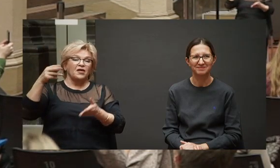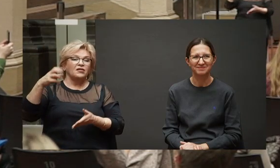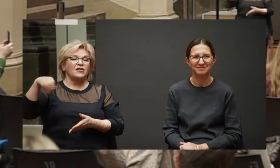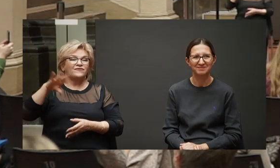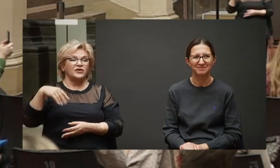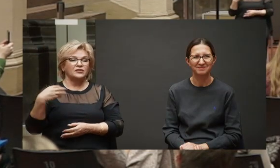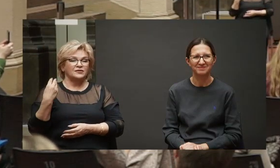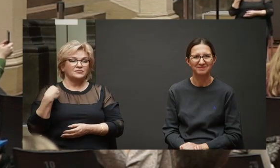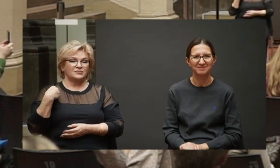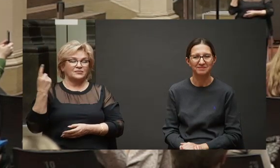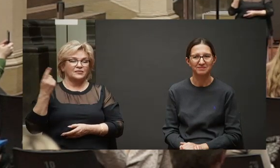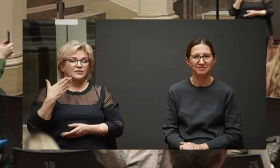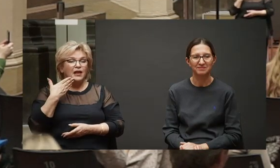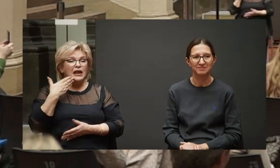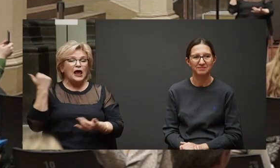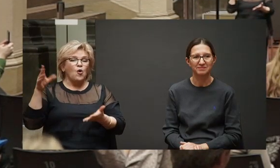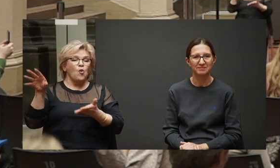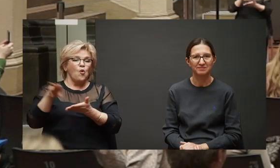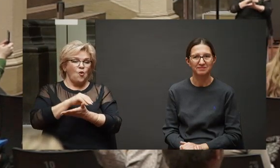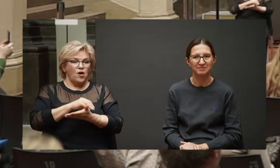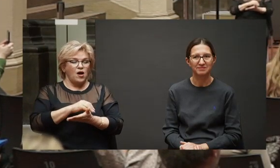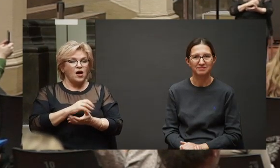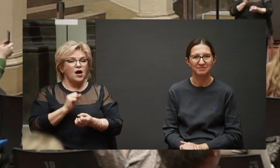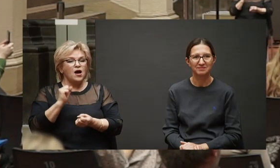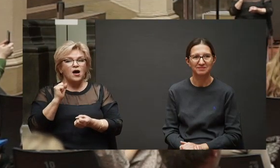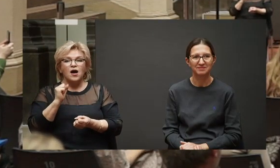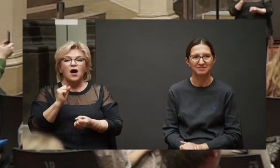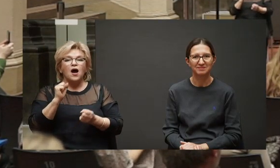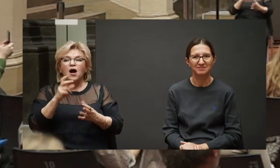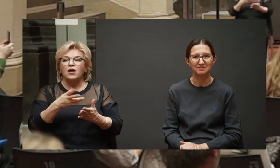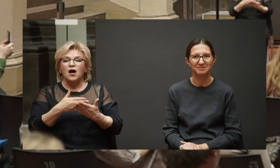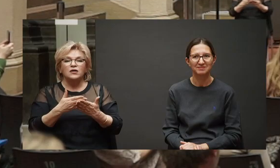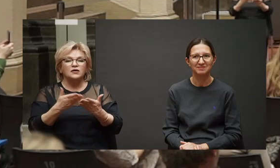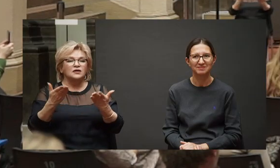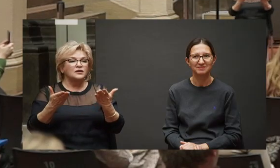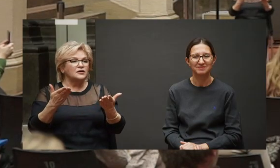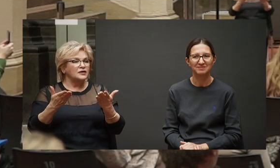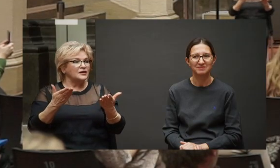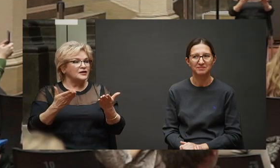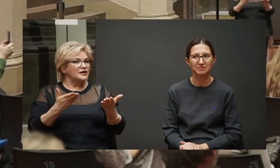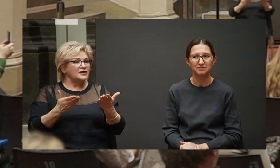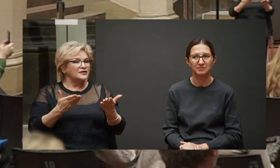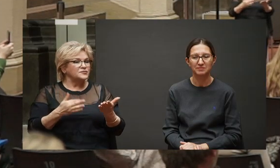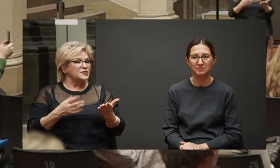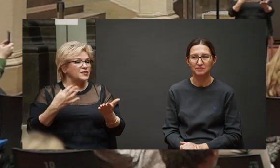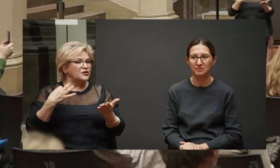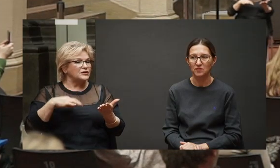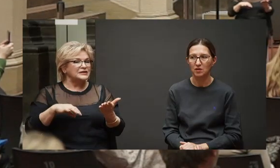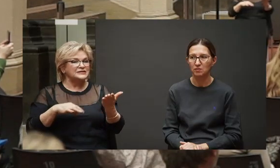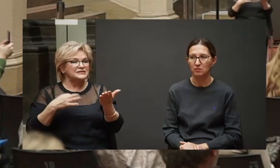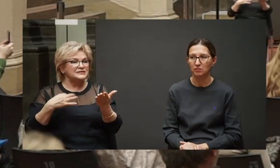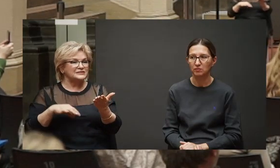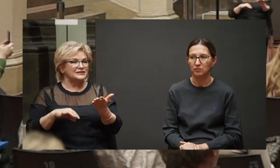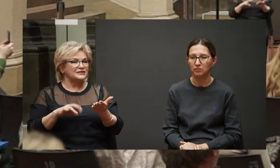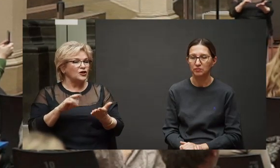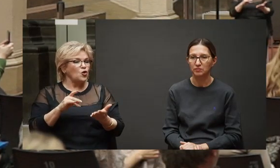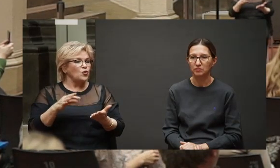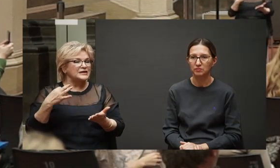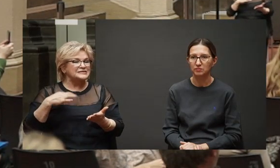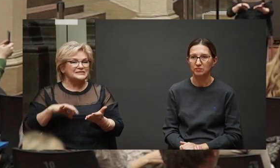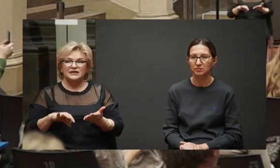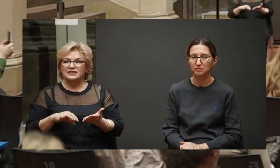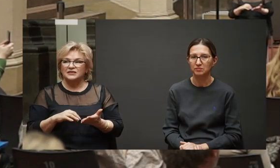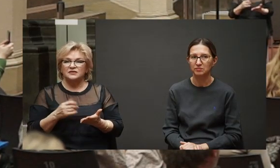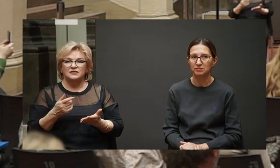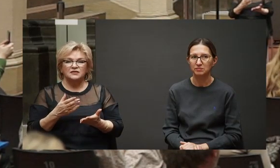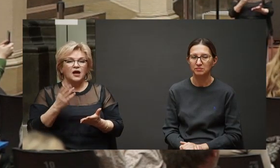это легко. А вот давайте как блудный сын. А? Как блудный сын? Да. Блудный сын в Эрмитаже. А почему бы нет, а кто